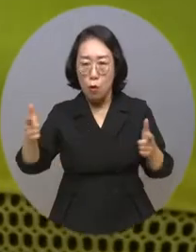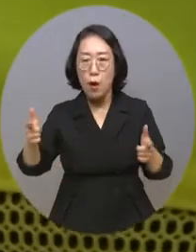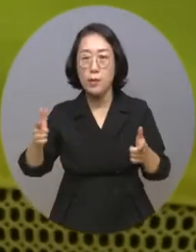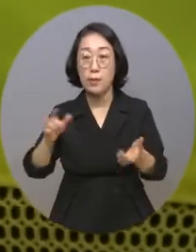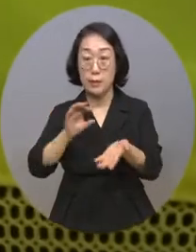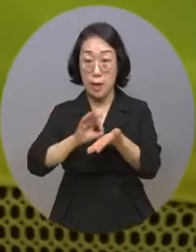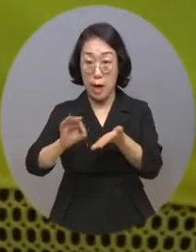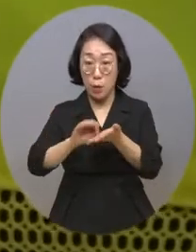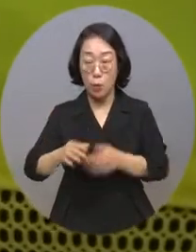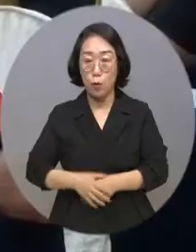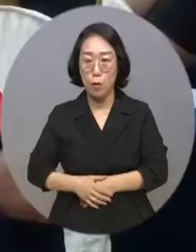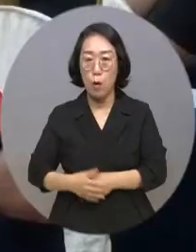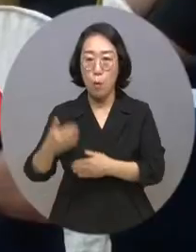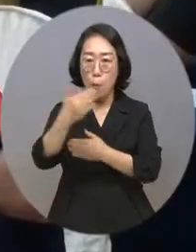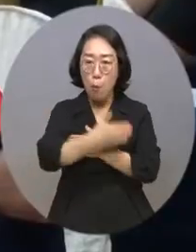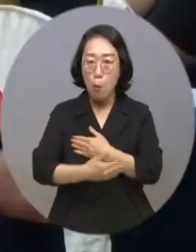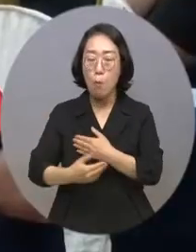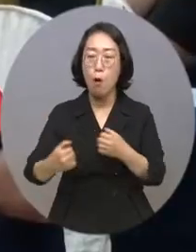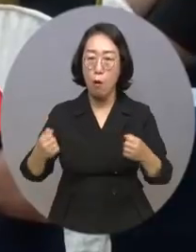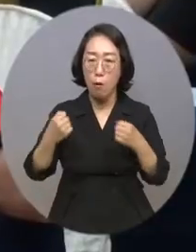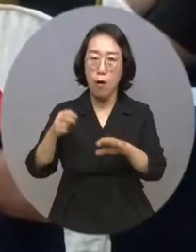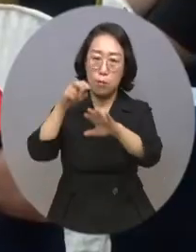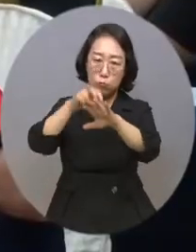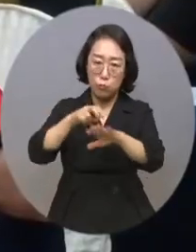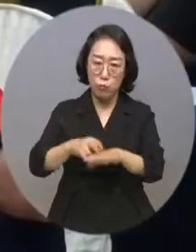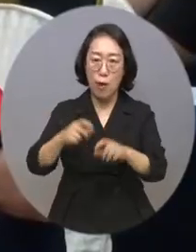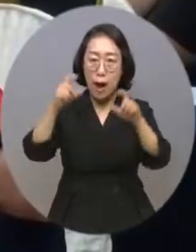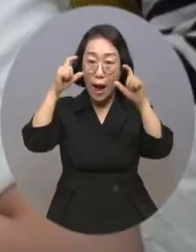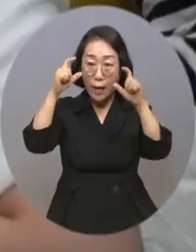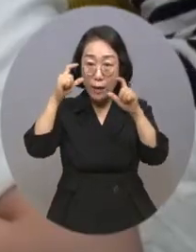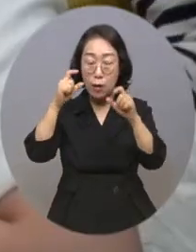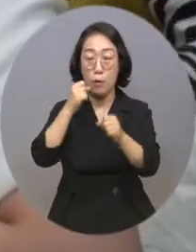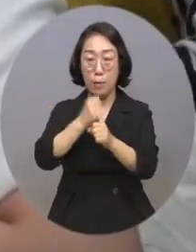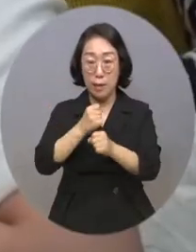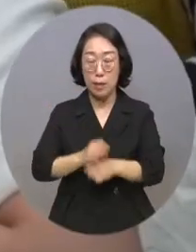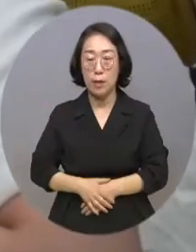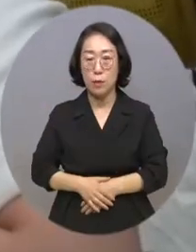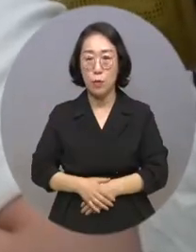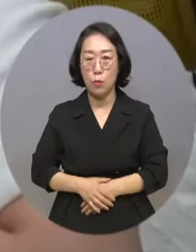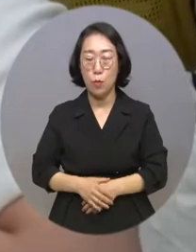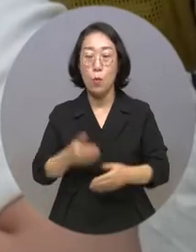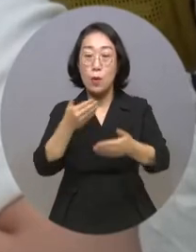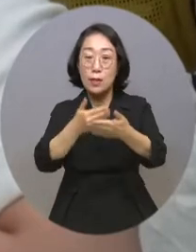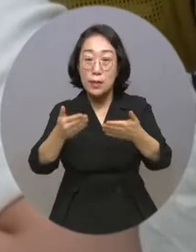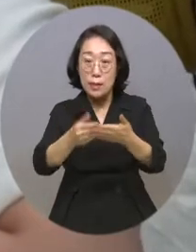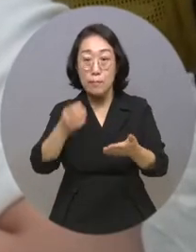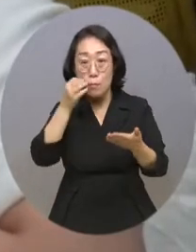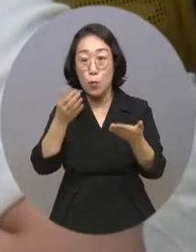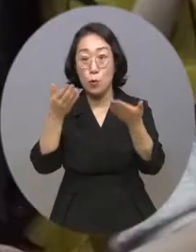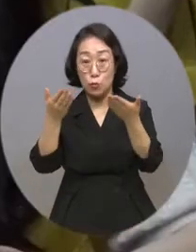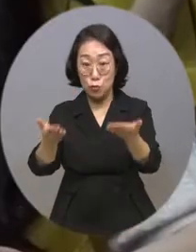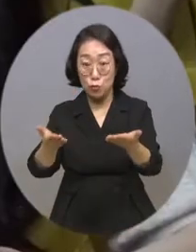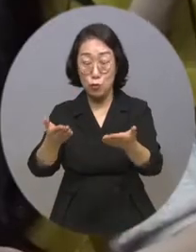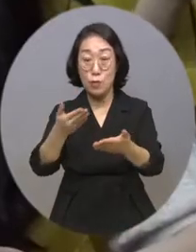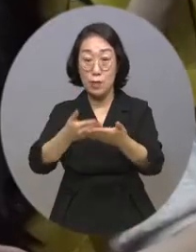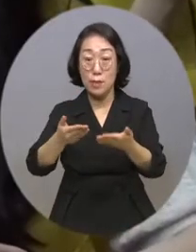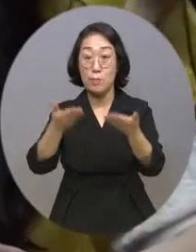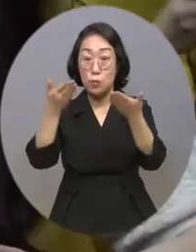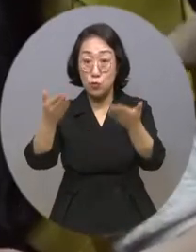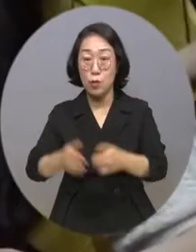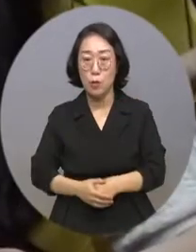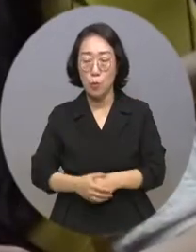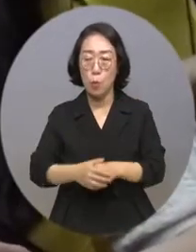어려웠던 주민 건강을 돌보는 의료 활동과 안경 맞추기, 벽화로 이야기를 전하는 벽화 그리기, 미용 및